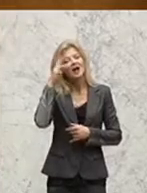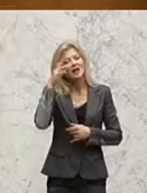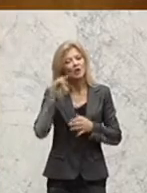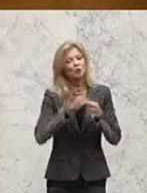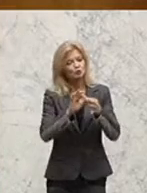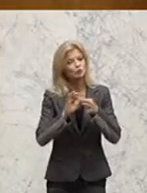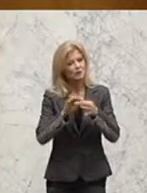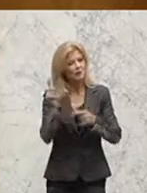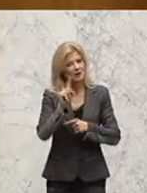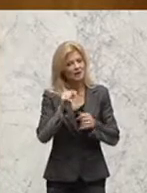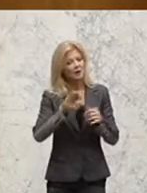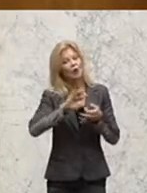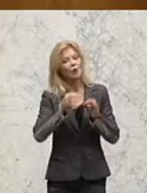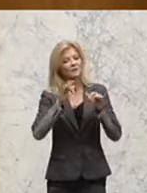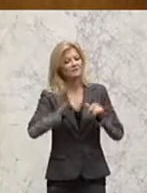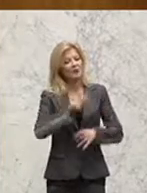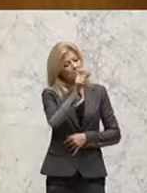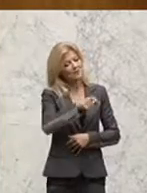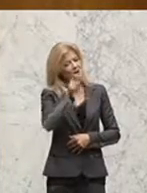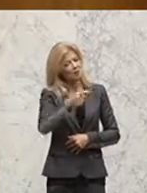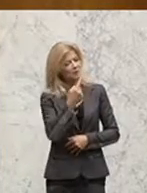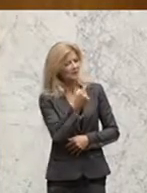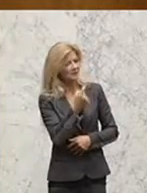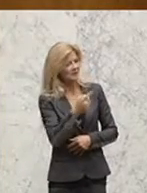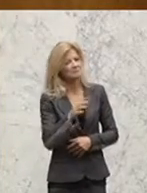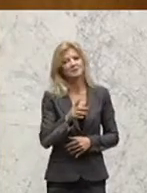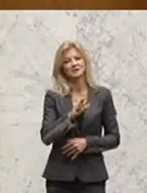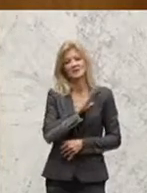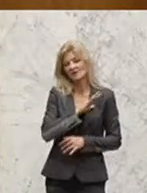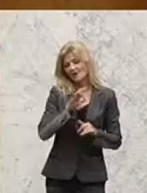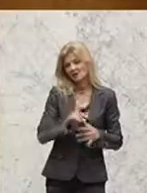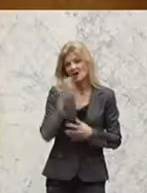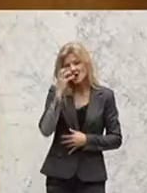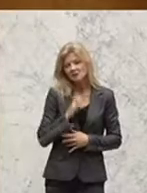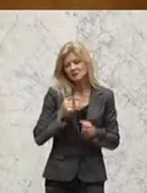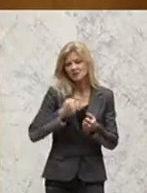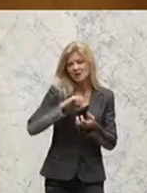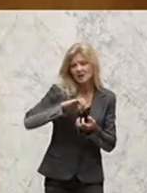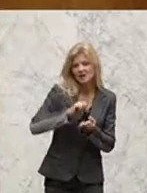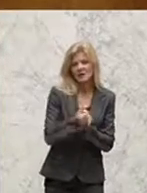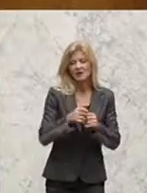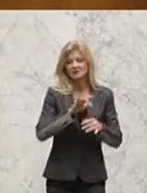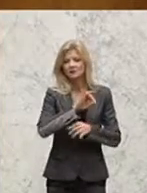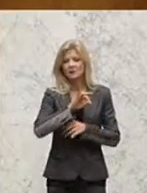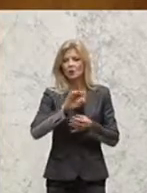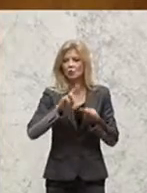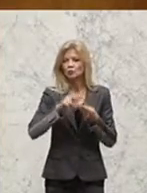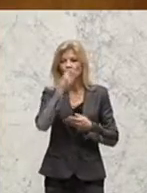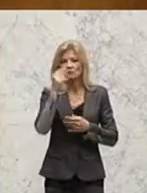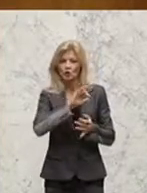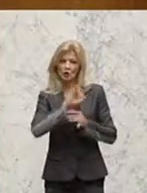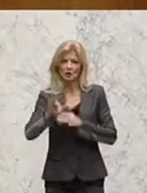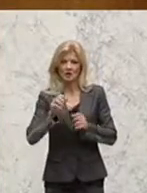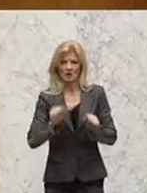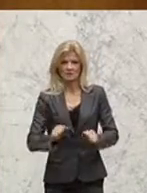Person die Gefahr einer extremistischer Gewalt gegenüber dem Staat und der Bevölkerung ausgeht. Wie bereits